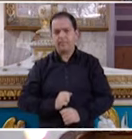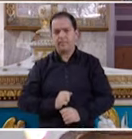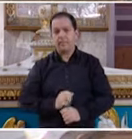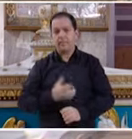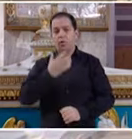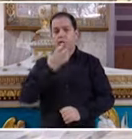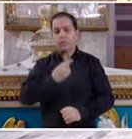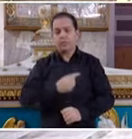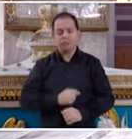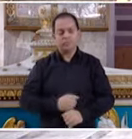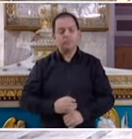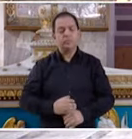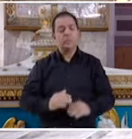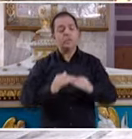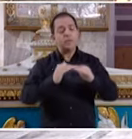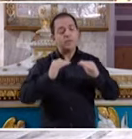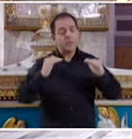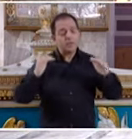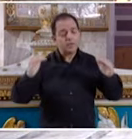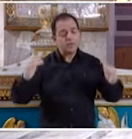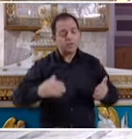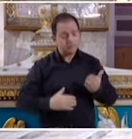Αμήν. Ειρήνησε.